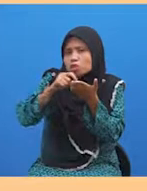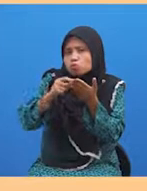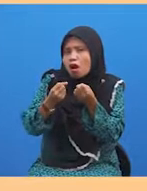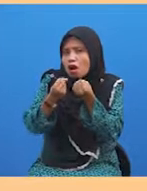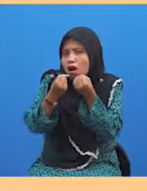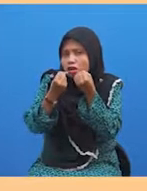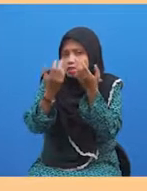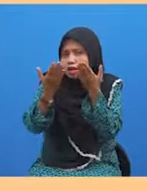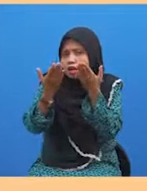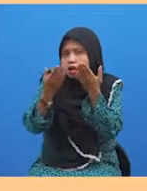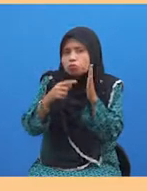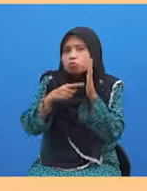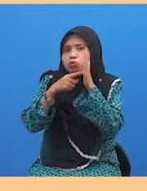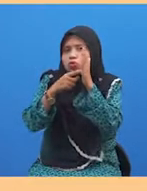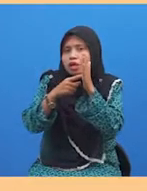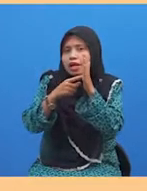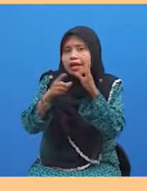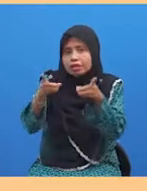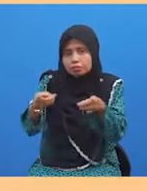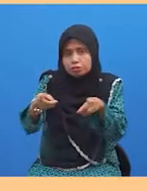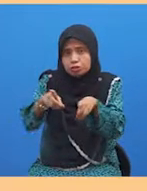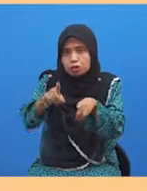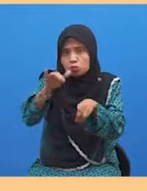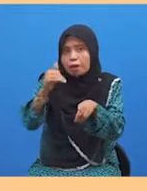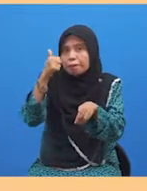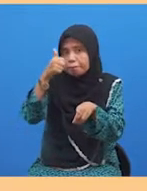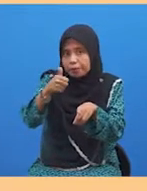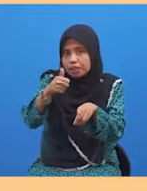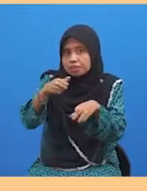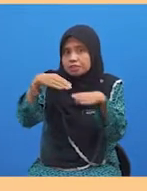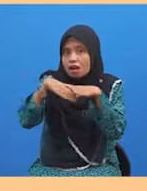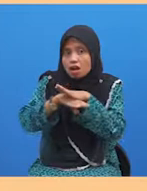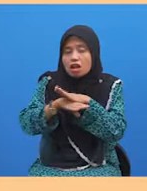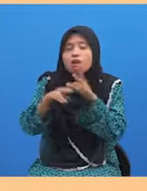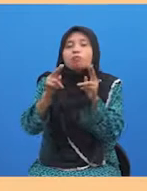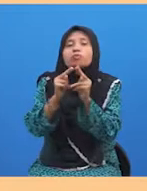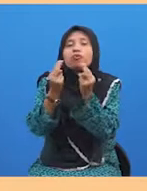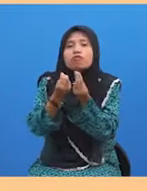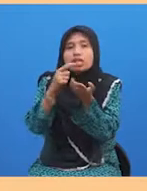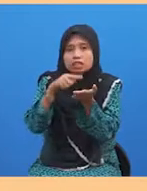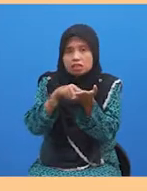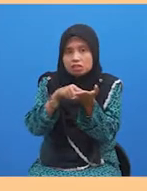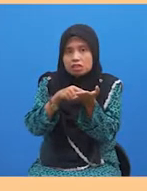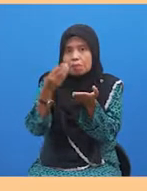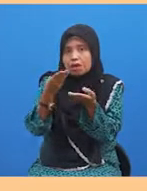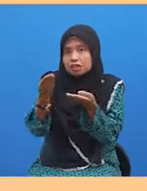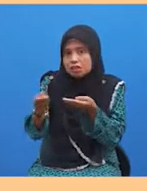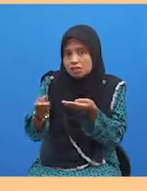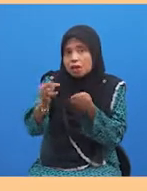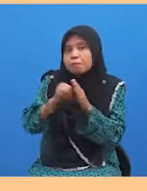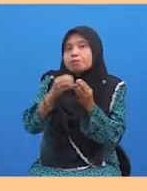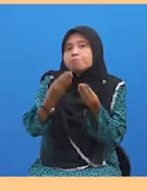Pengarang memaparkan banyak peristiwa menarik dalam novel ini